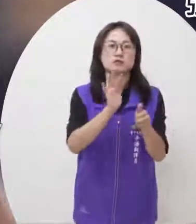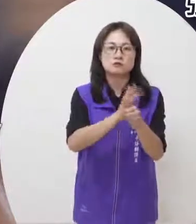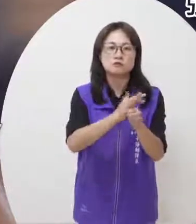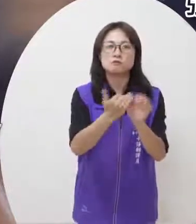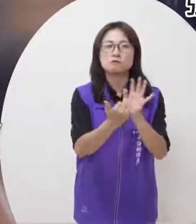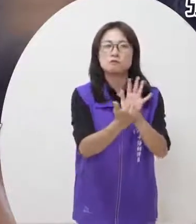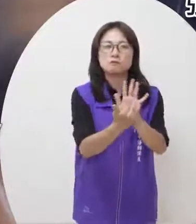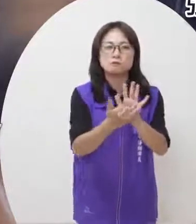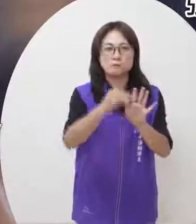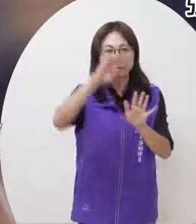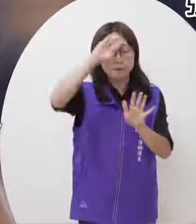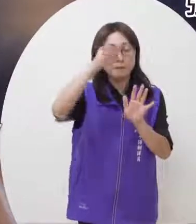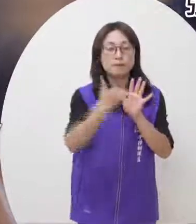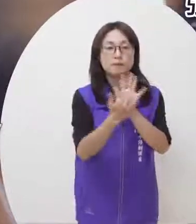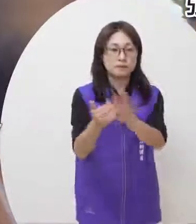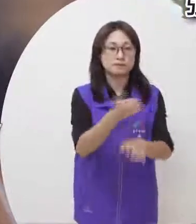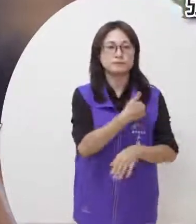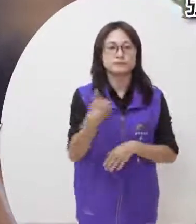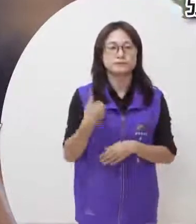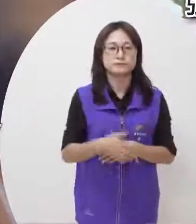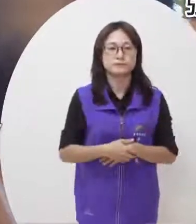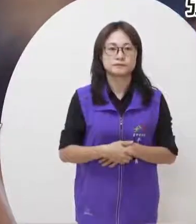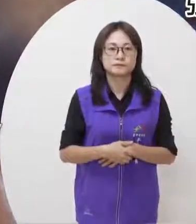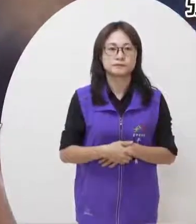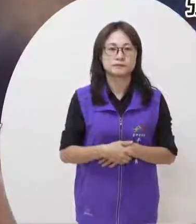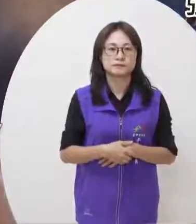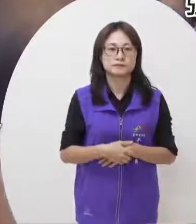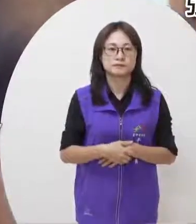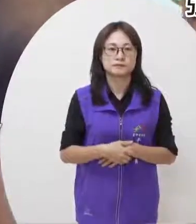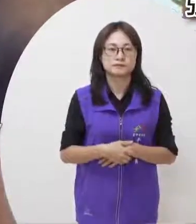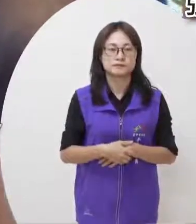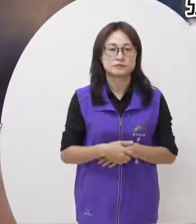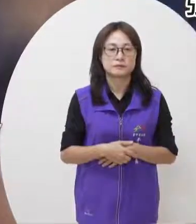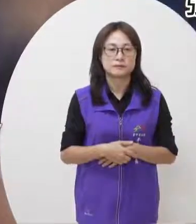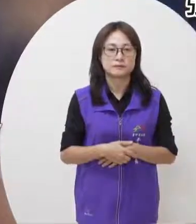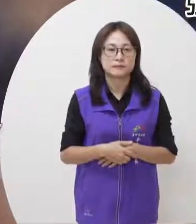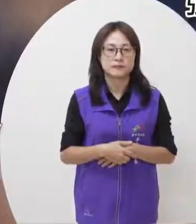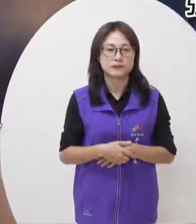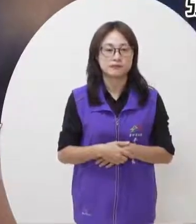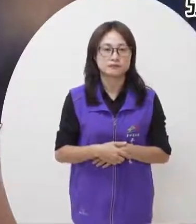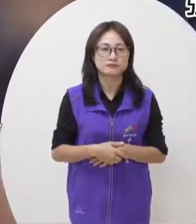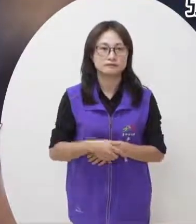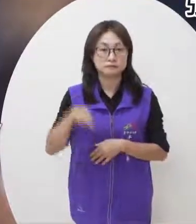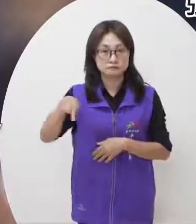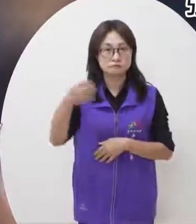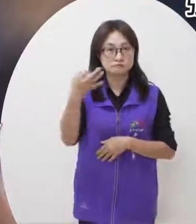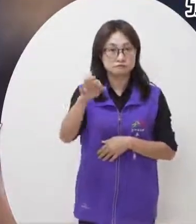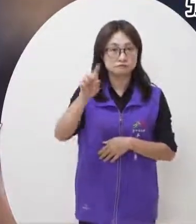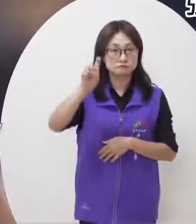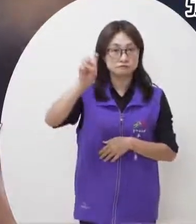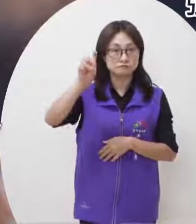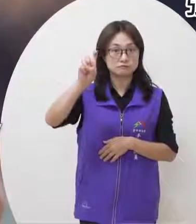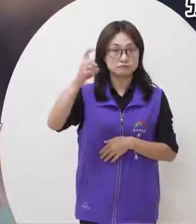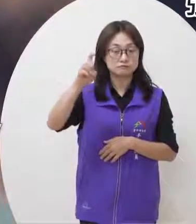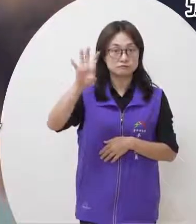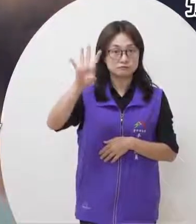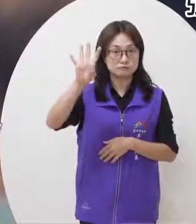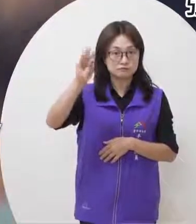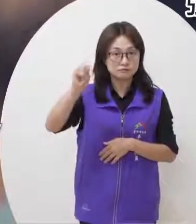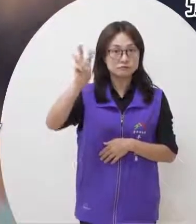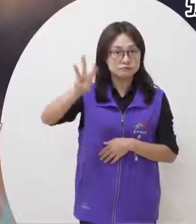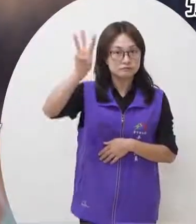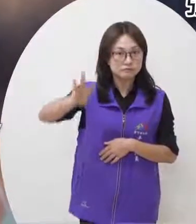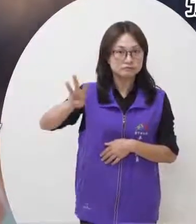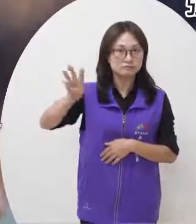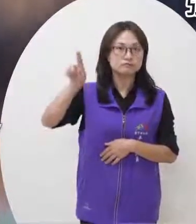关机具去处理。那目前都已经处理妥善，那相关建会143000元全额由中